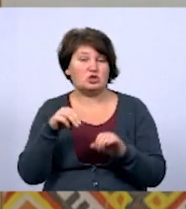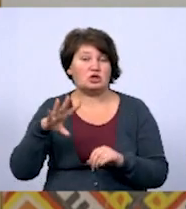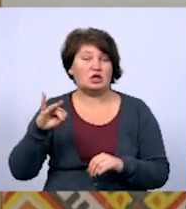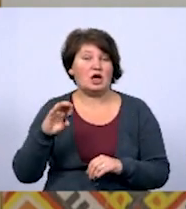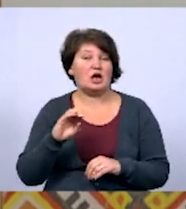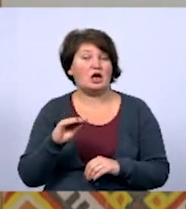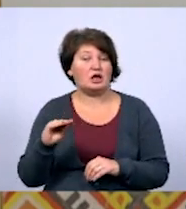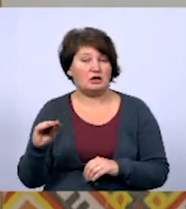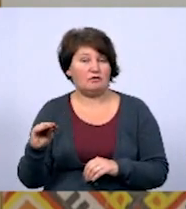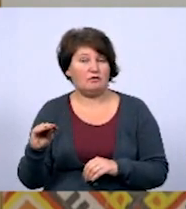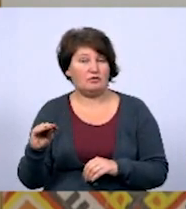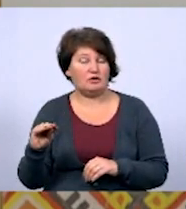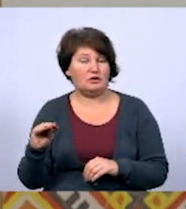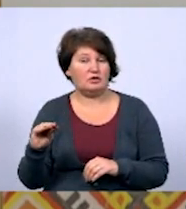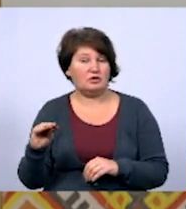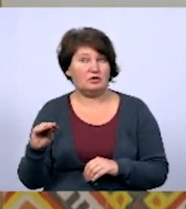нічний тариф.